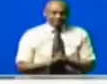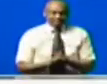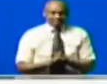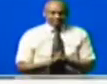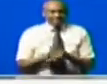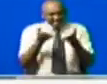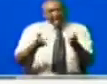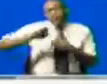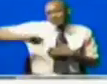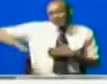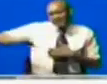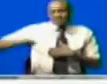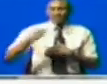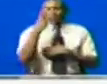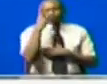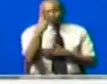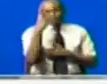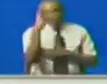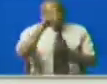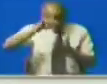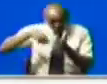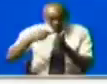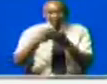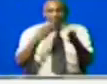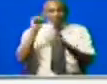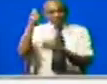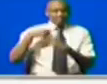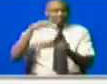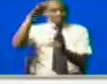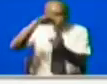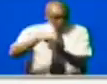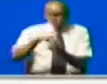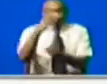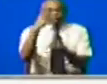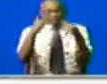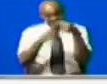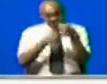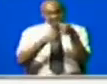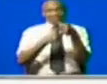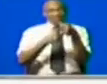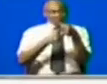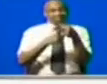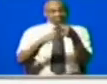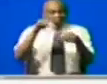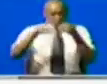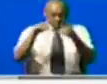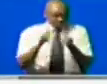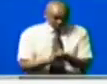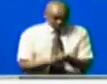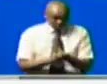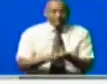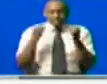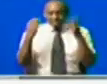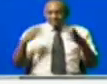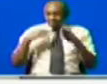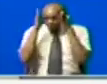Zikiwa zimesalia chini ya saa 48 kabla ya Wakenya kurejea debeni kwenye marudio ya kura za rais mnamo Oktoba 26. Macho ya